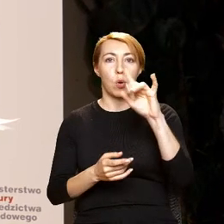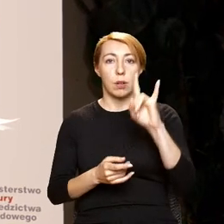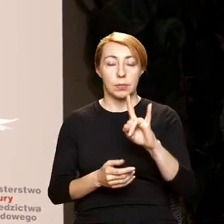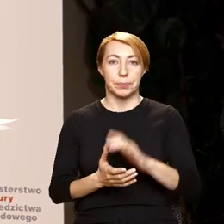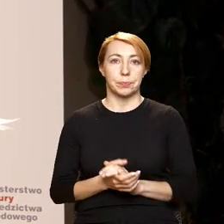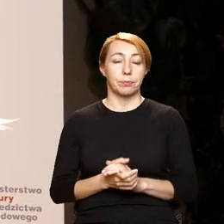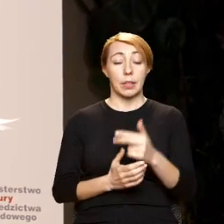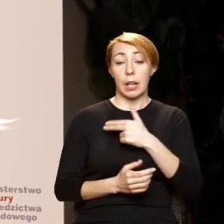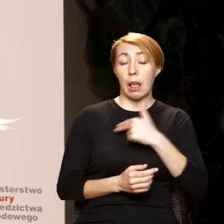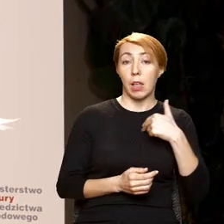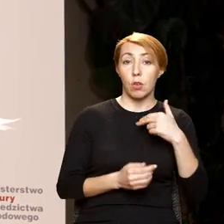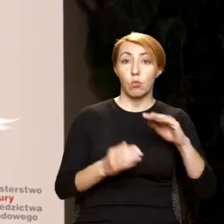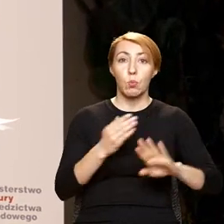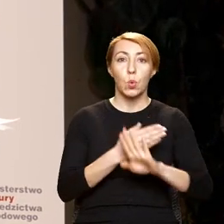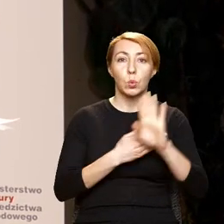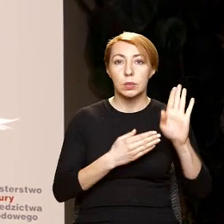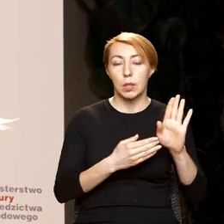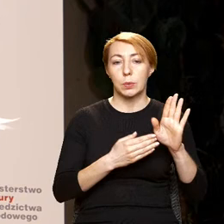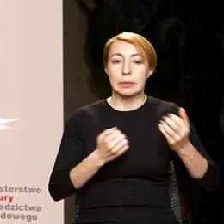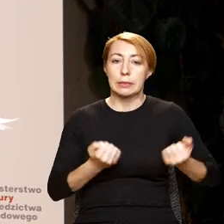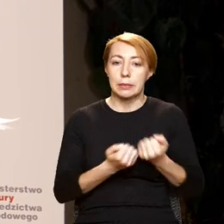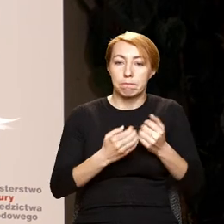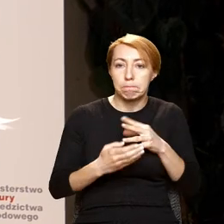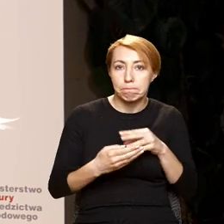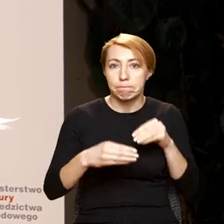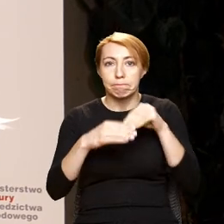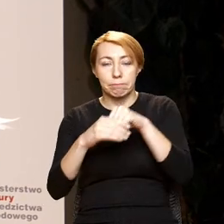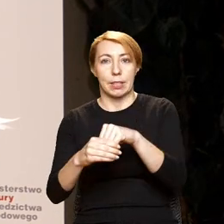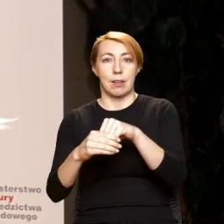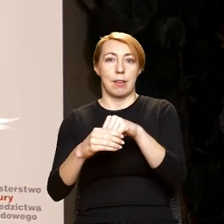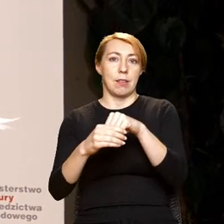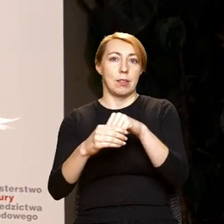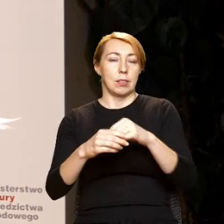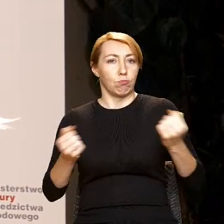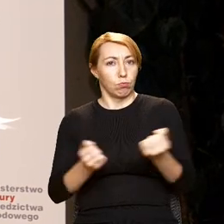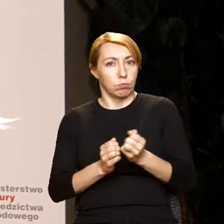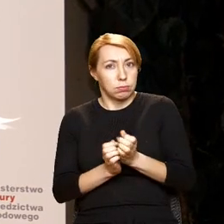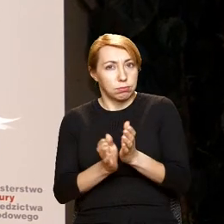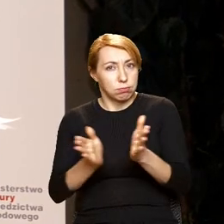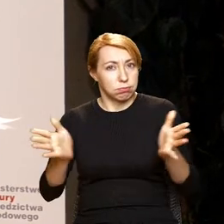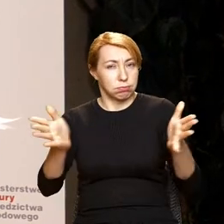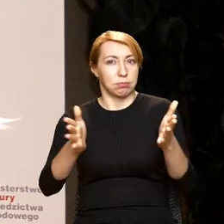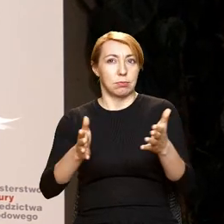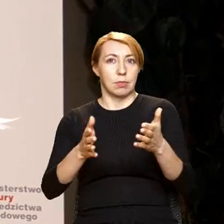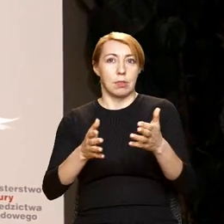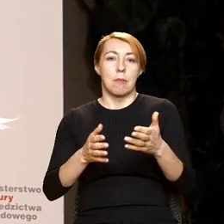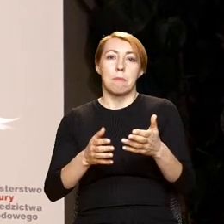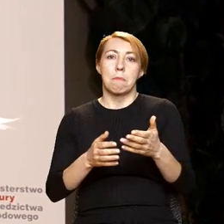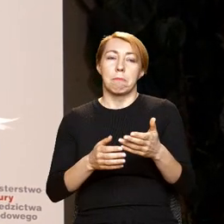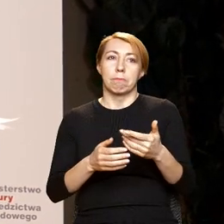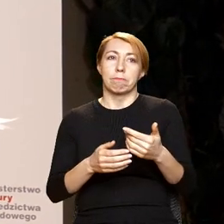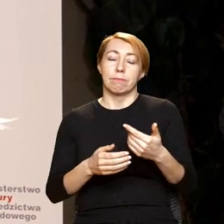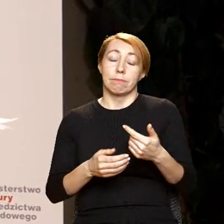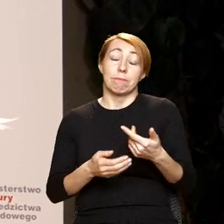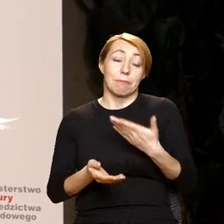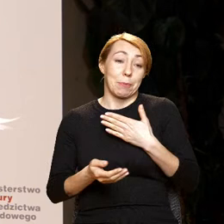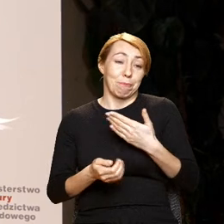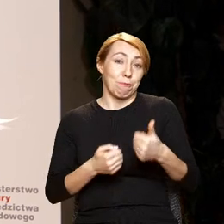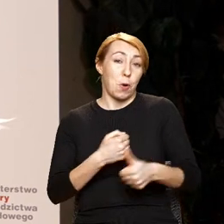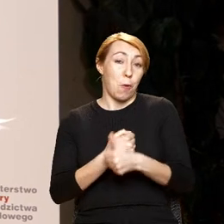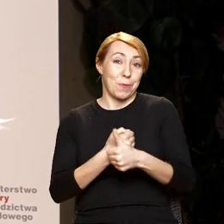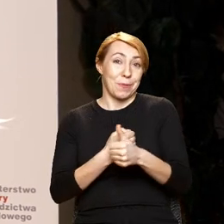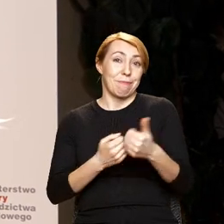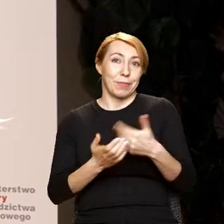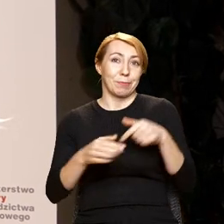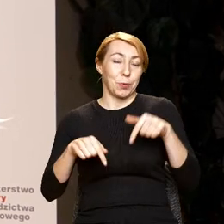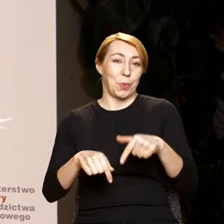Nasze muzeum się stara wpisać w tą szerszą akcję, bo mamy ku temu oczywiste powody. Jesteśmy